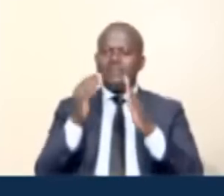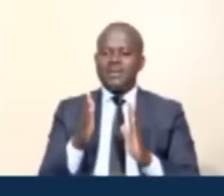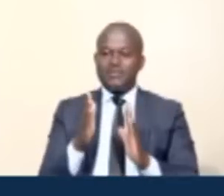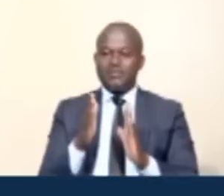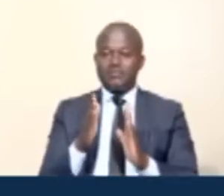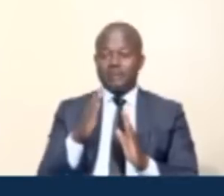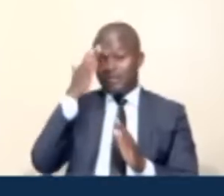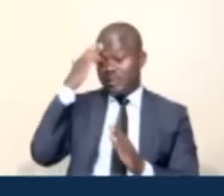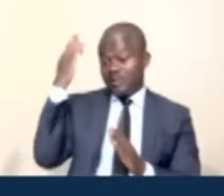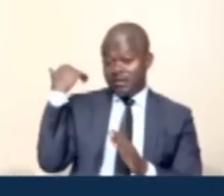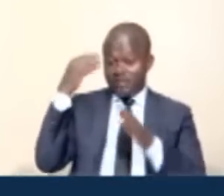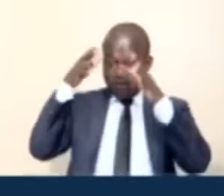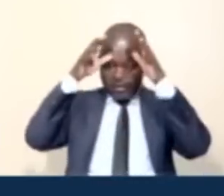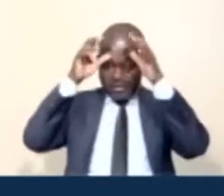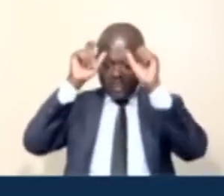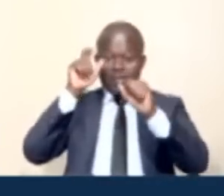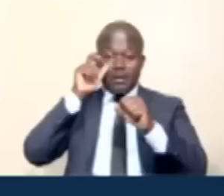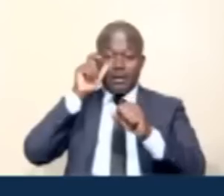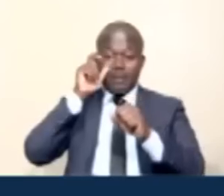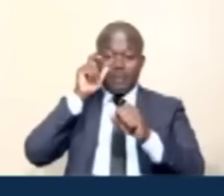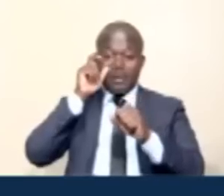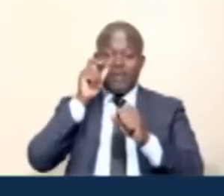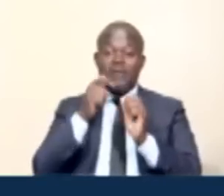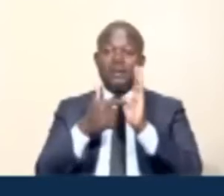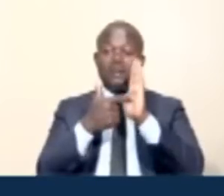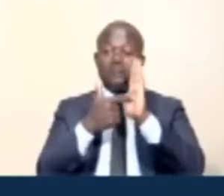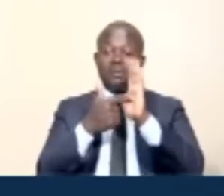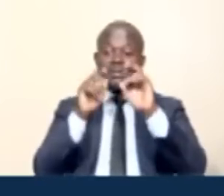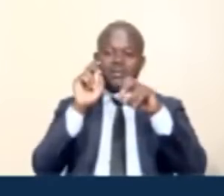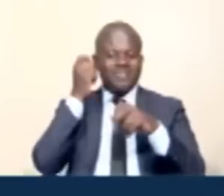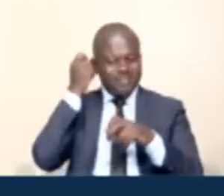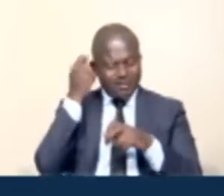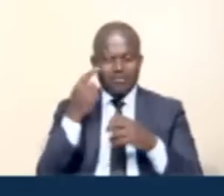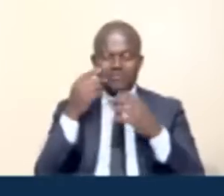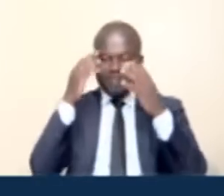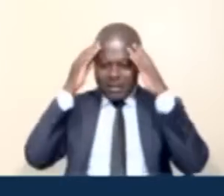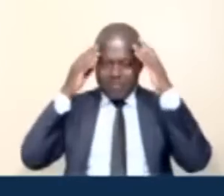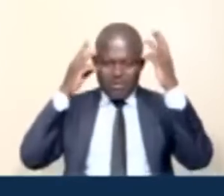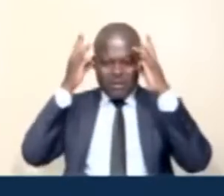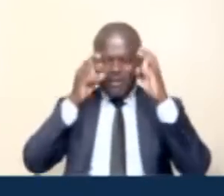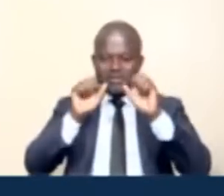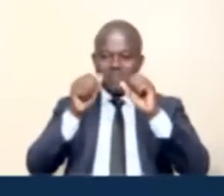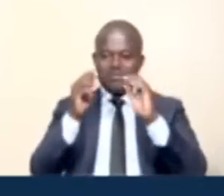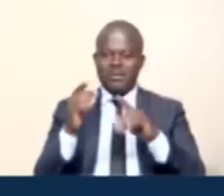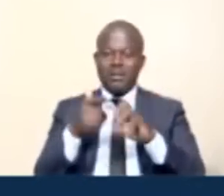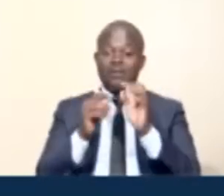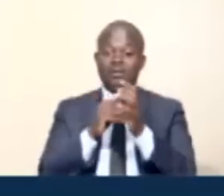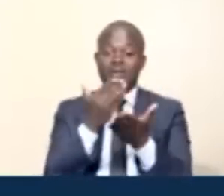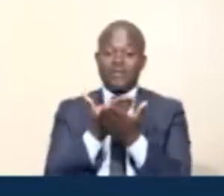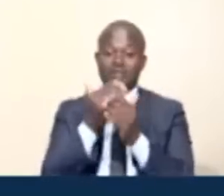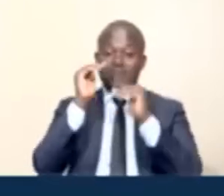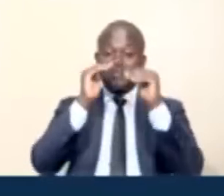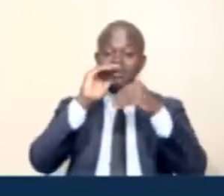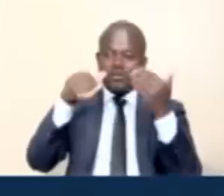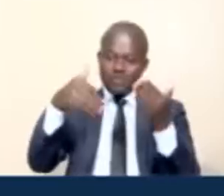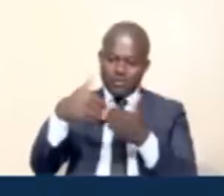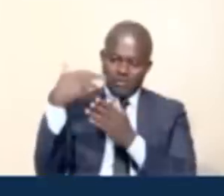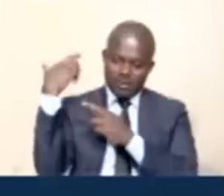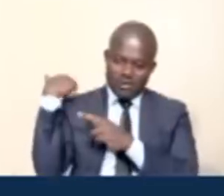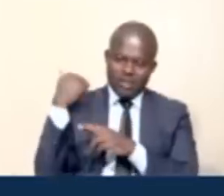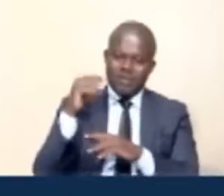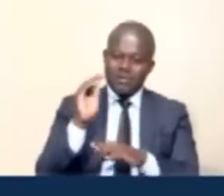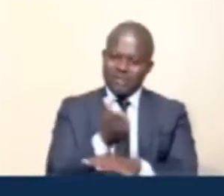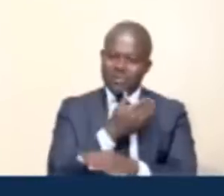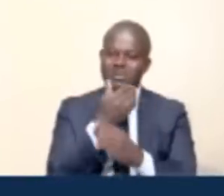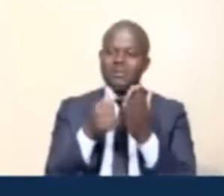Icyo gihe Perezida wa Repubulika Paul Kagame yamugaragarije ko yumva impungenge z'abamotari ndetse asaba inzego zibishinzwe gukura mu